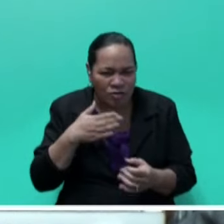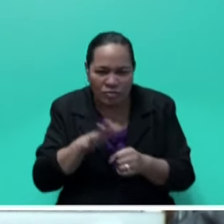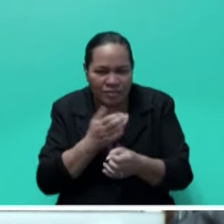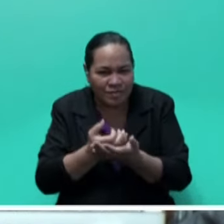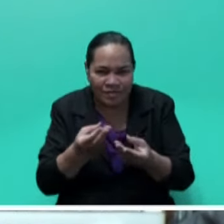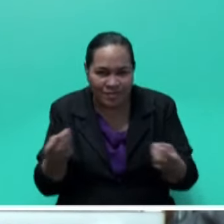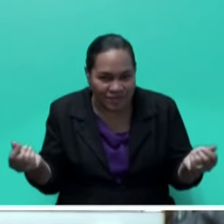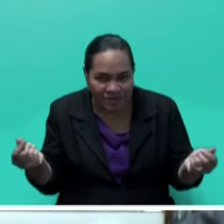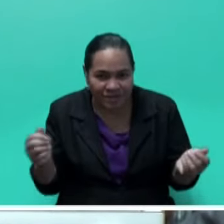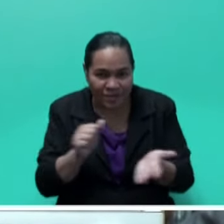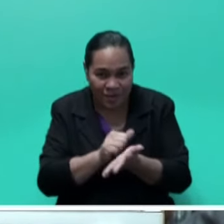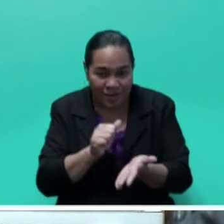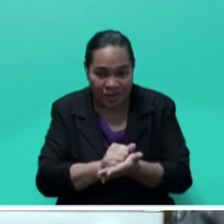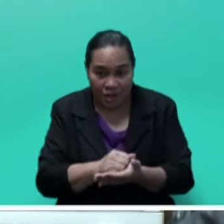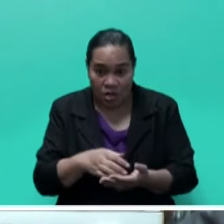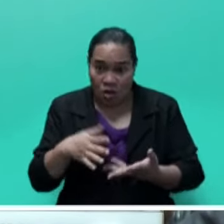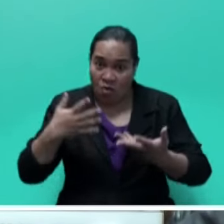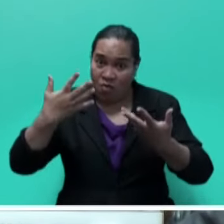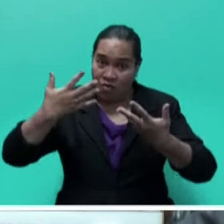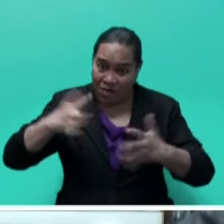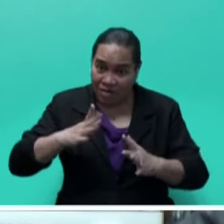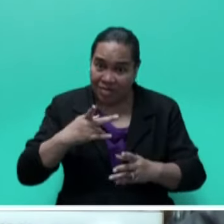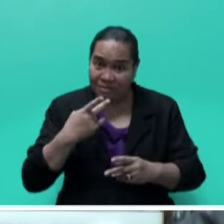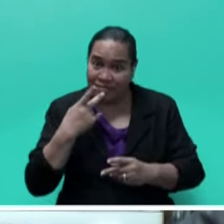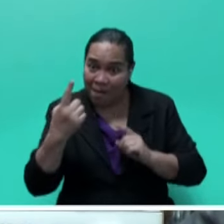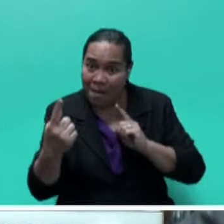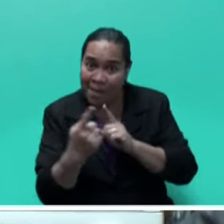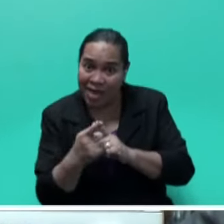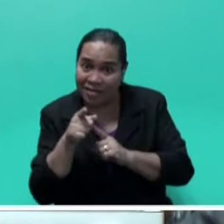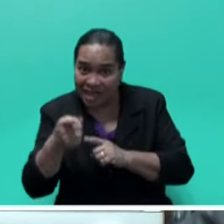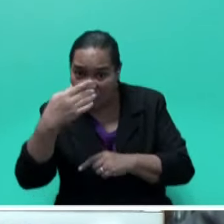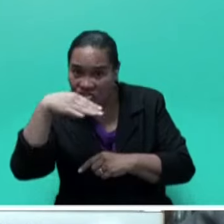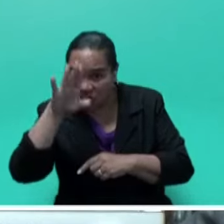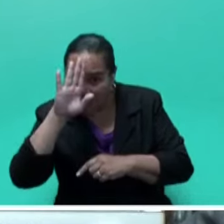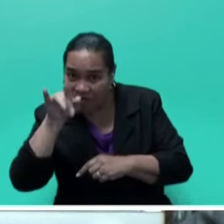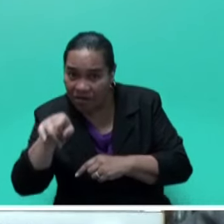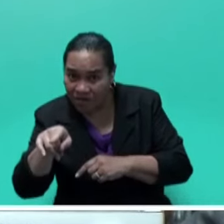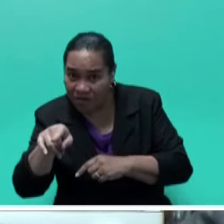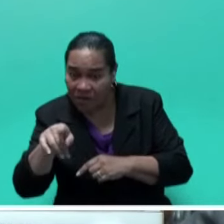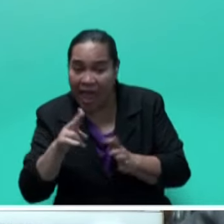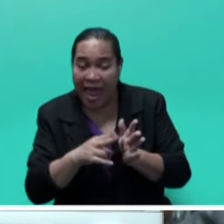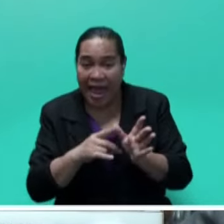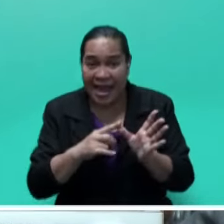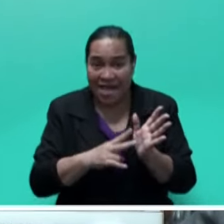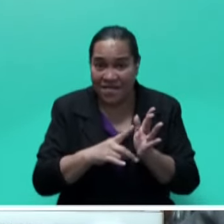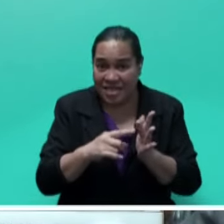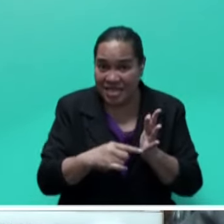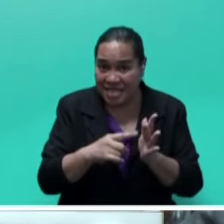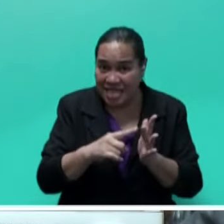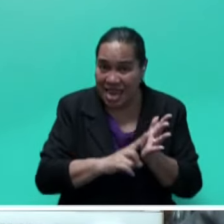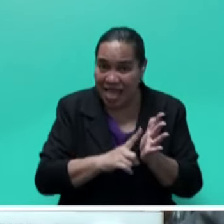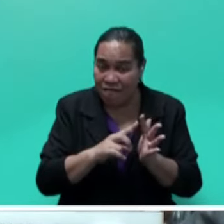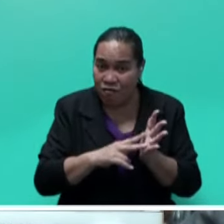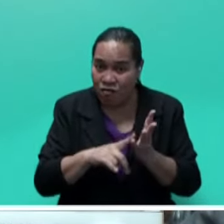Nio china nona laurai na turanga na tui na vitilevu, a maningole